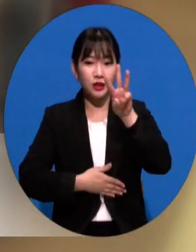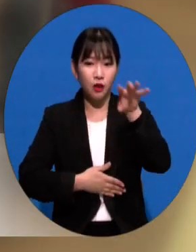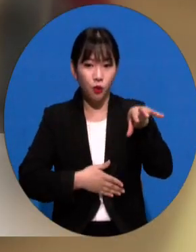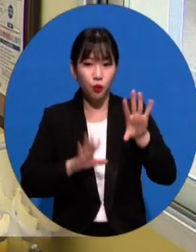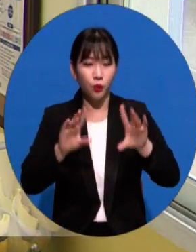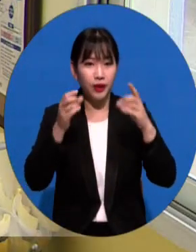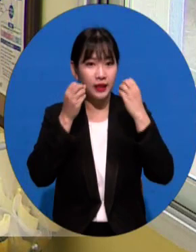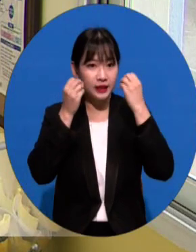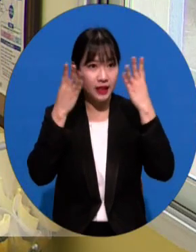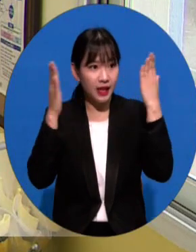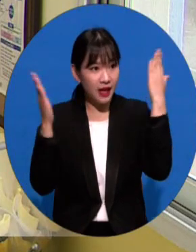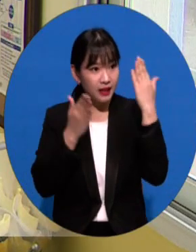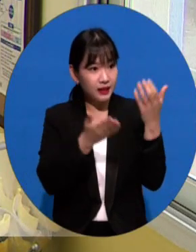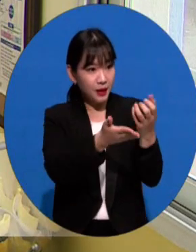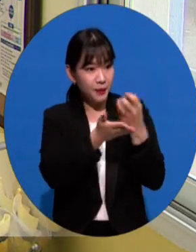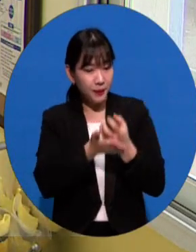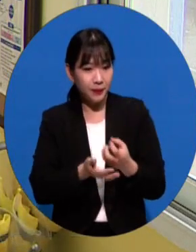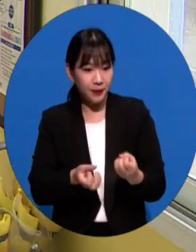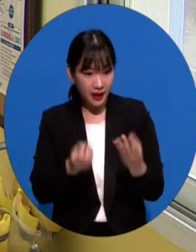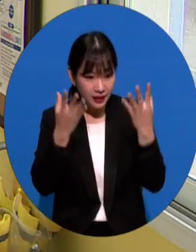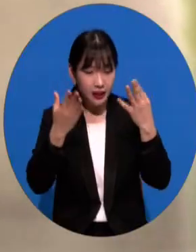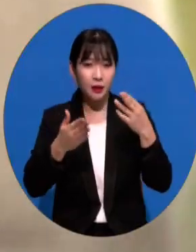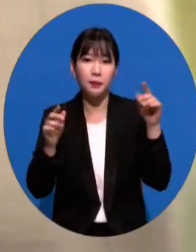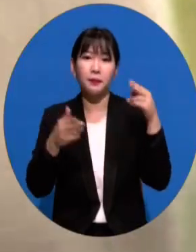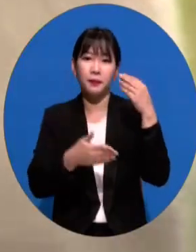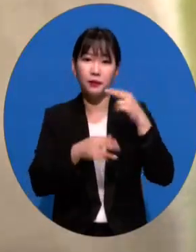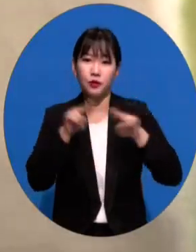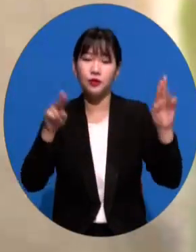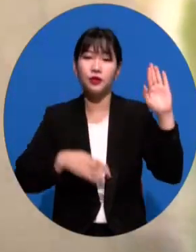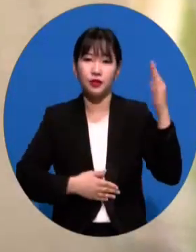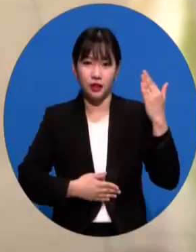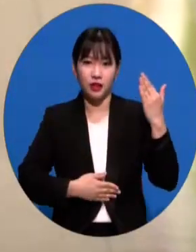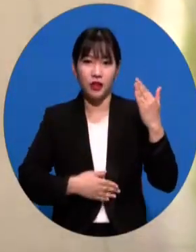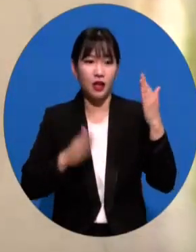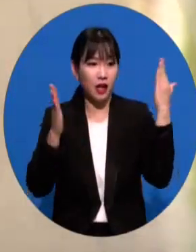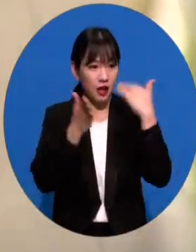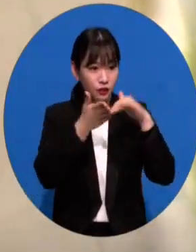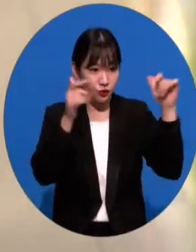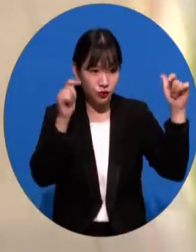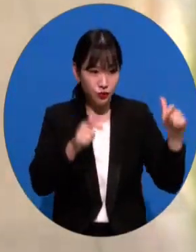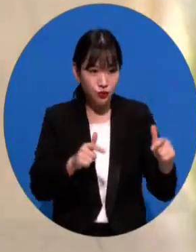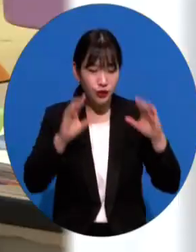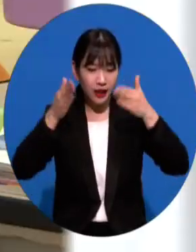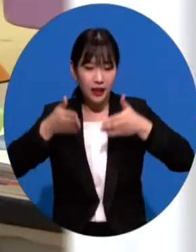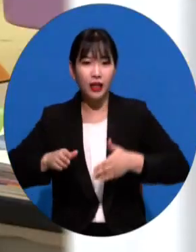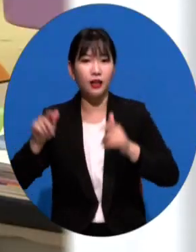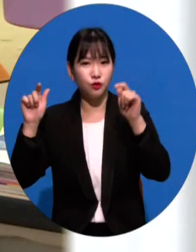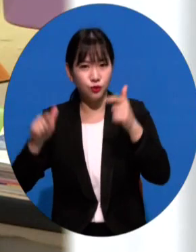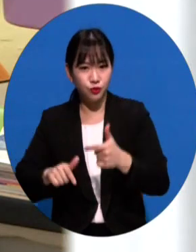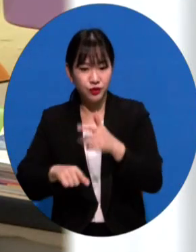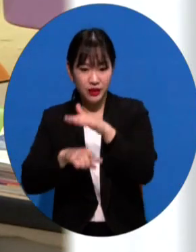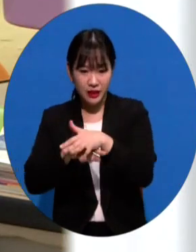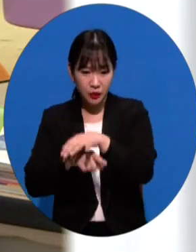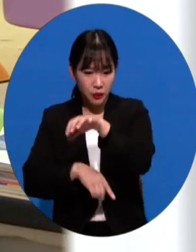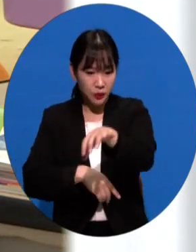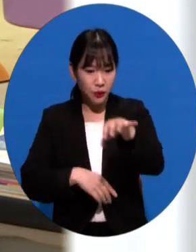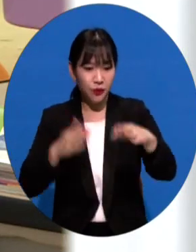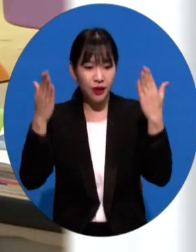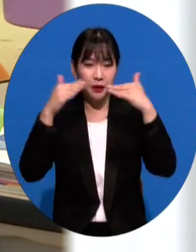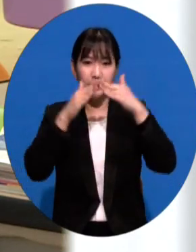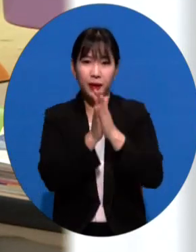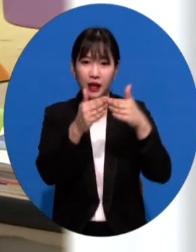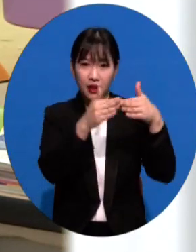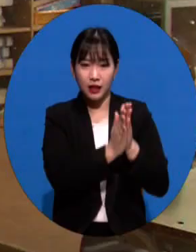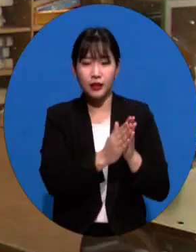올해 입학식을 건너뛰어야 할 형편입니다 학력인구 감소와 함께 출산율 감소로 농어촌을 중심으로 학교 폐교가